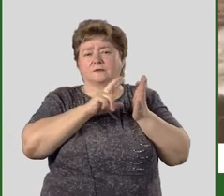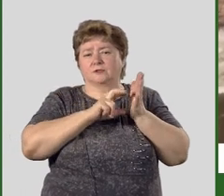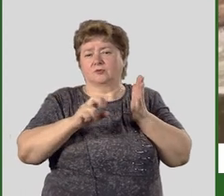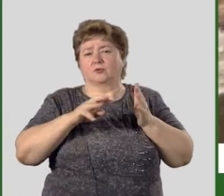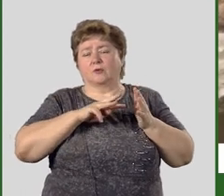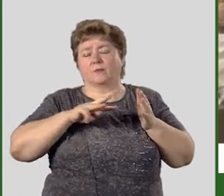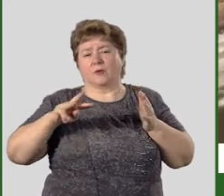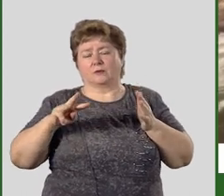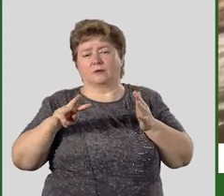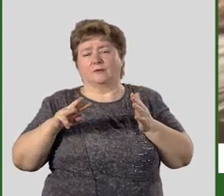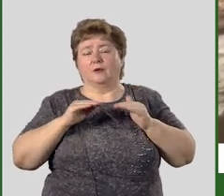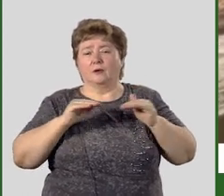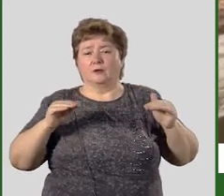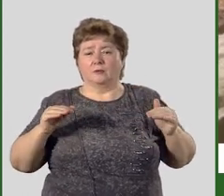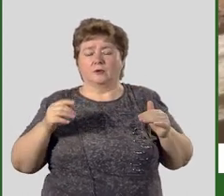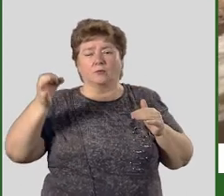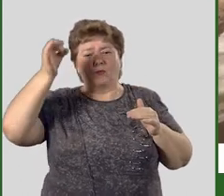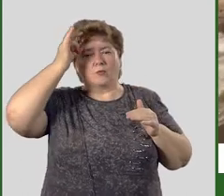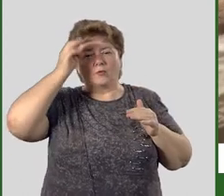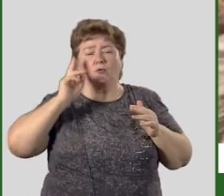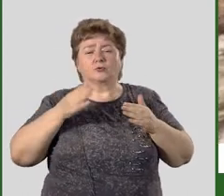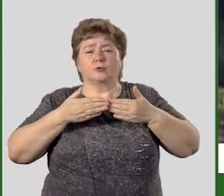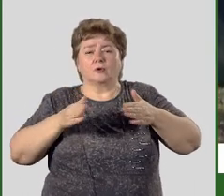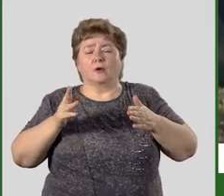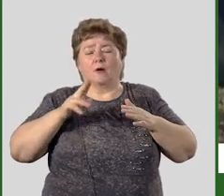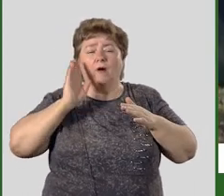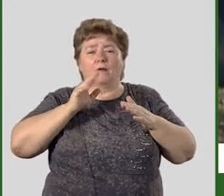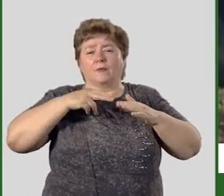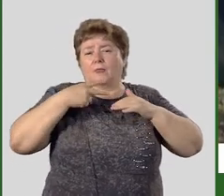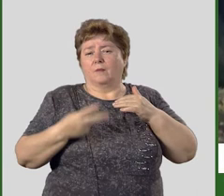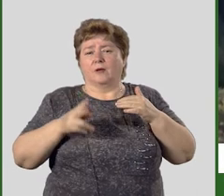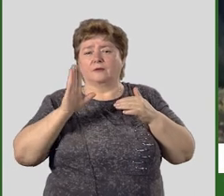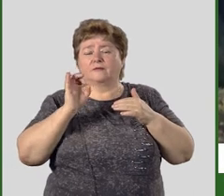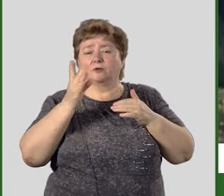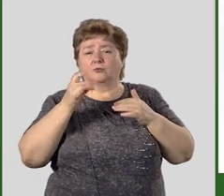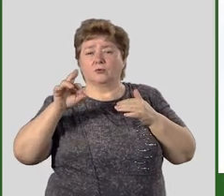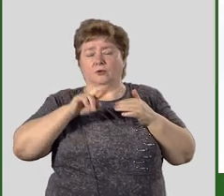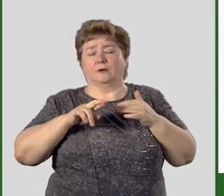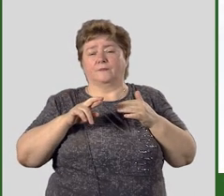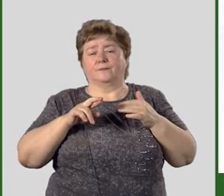метров. Ребята, вы помните, кто открыл водопад Виктория?